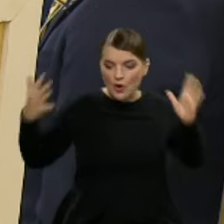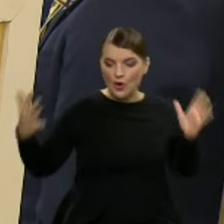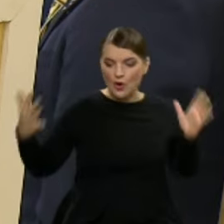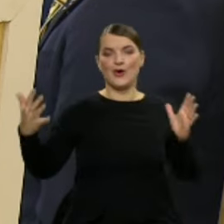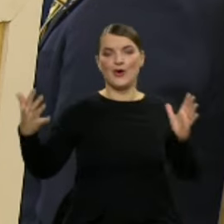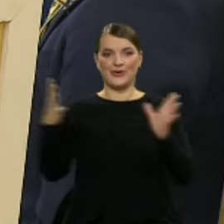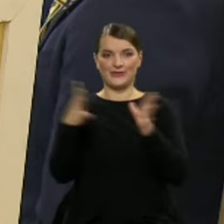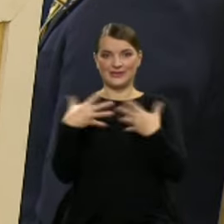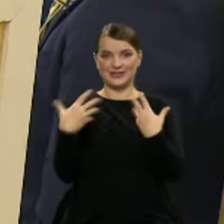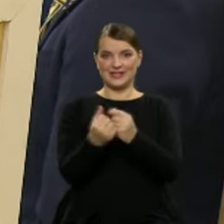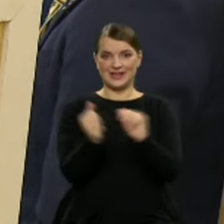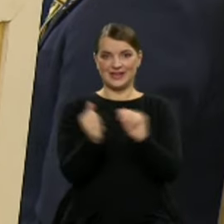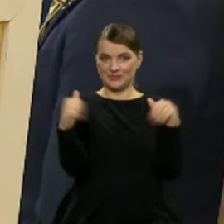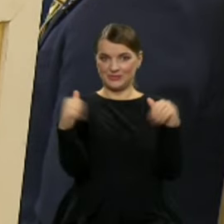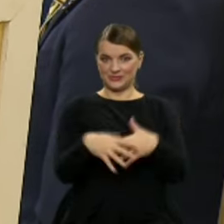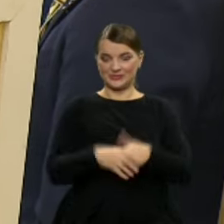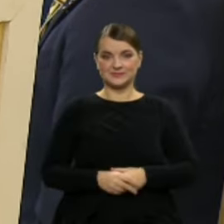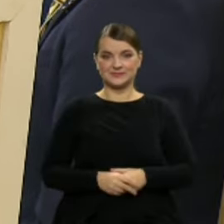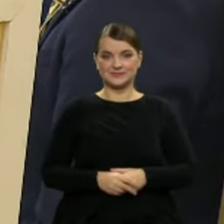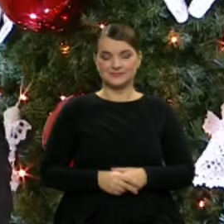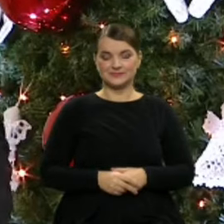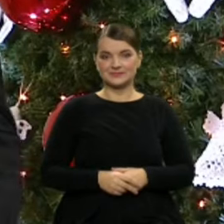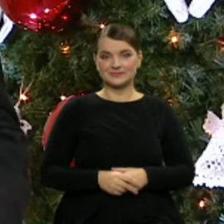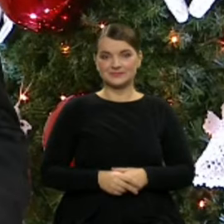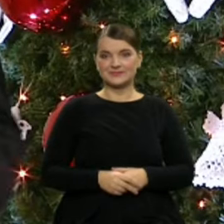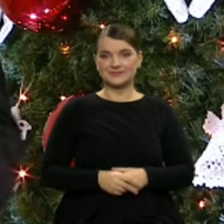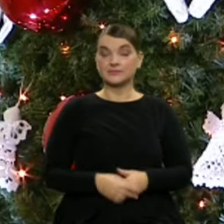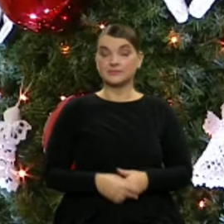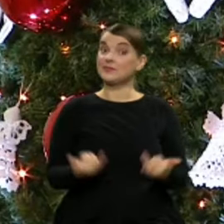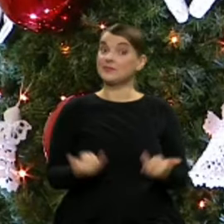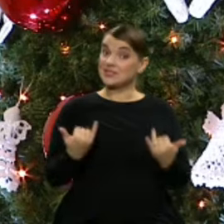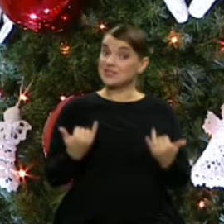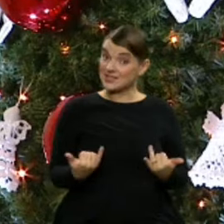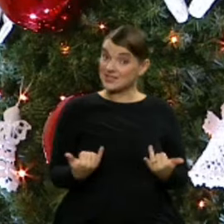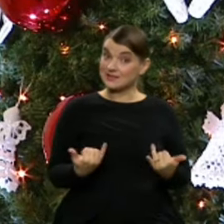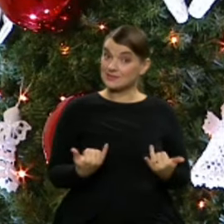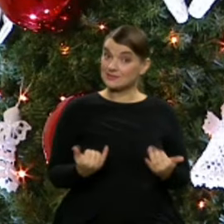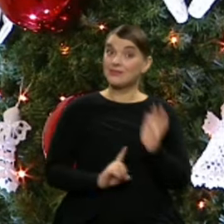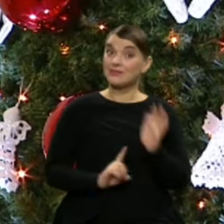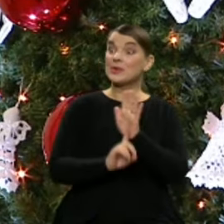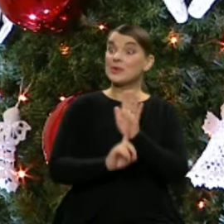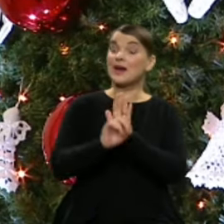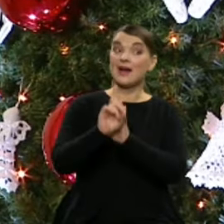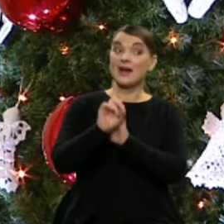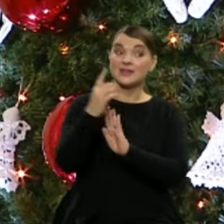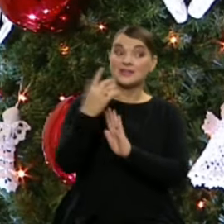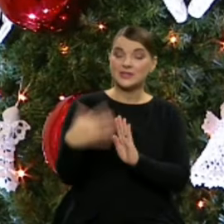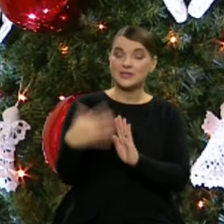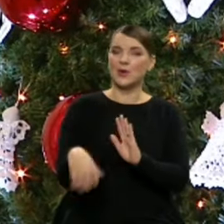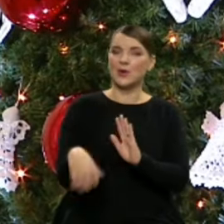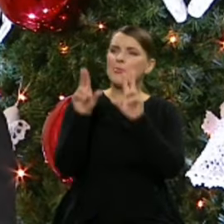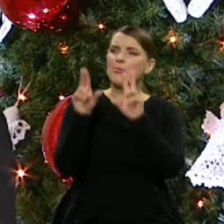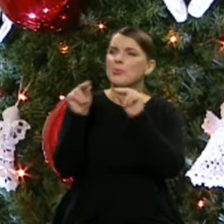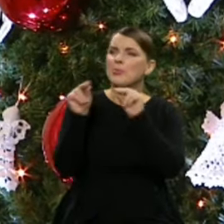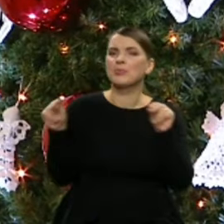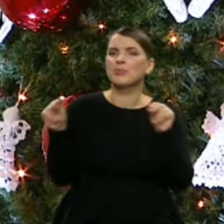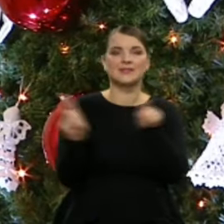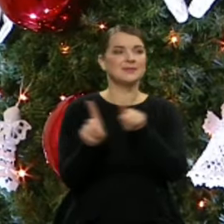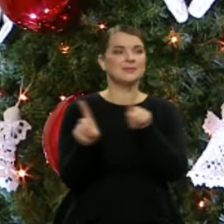kurį mes būtinai turime persinešti į Lietuvą. Šiandien aš matau tokio praiškų. Ačiū Dievui ir gyvenimas po